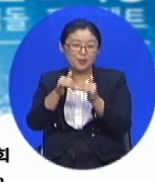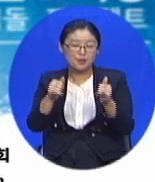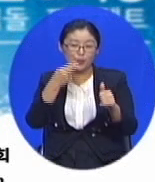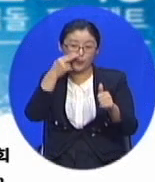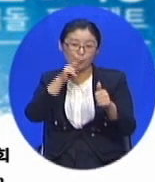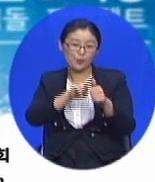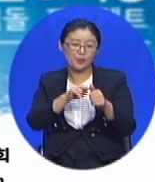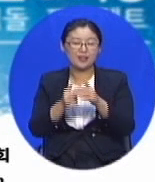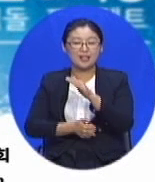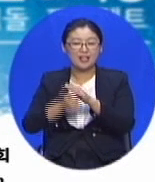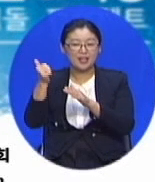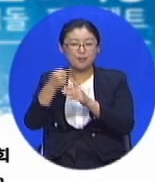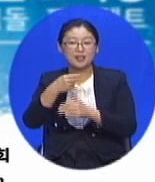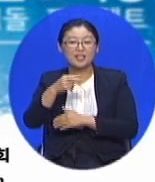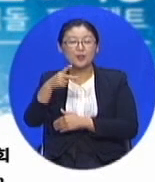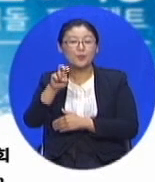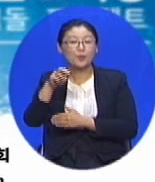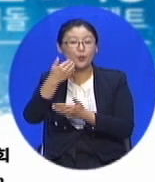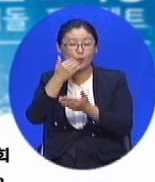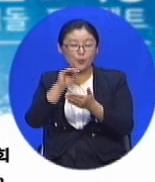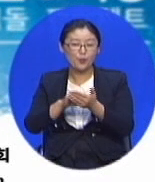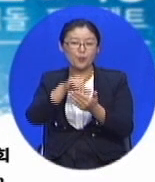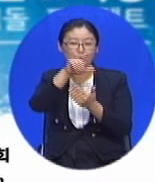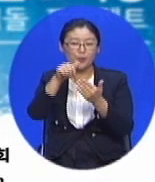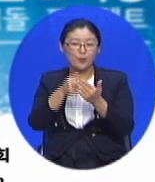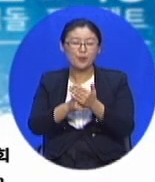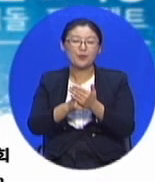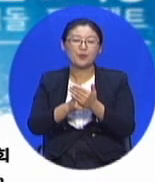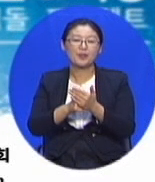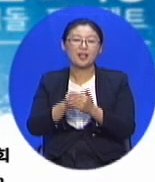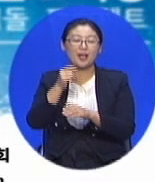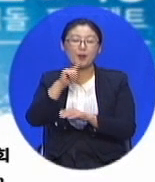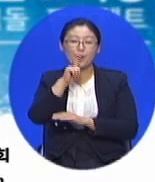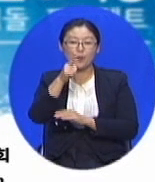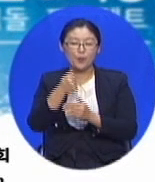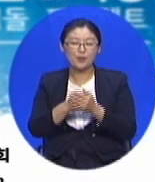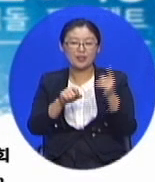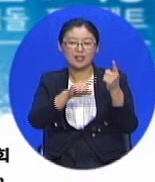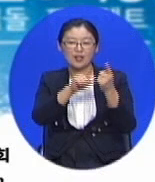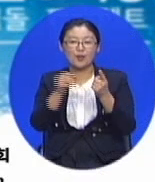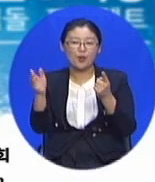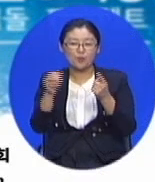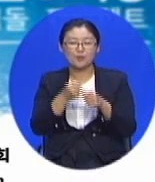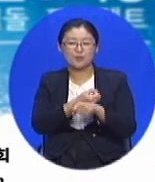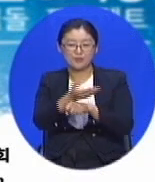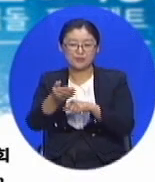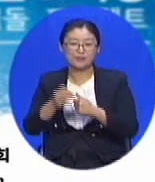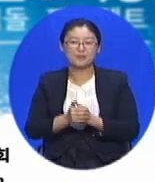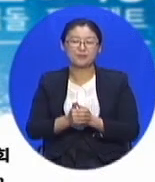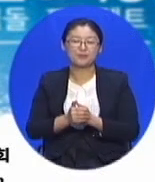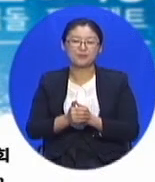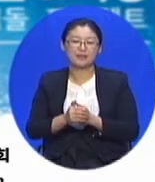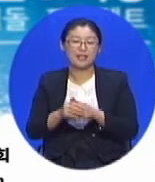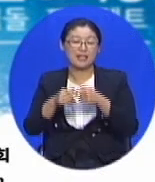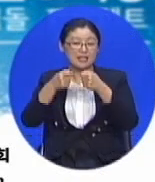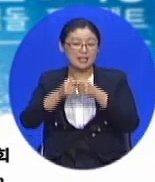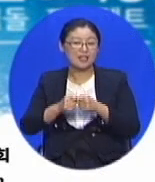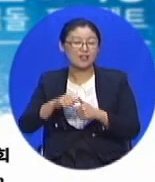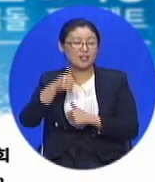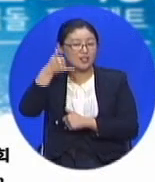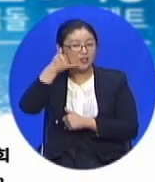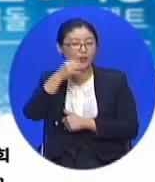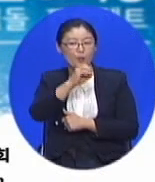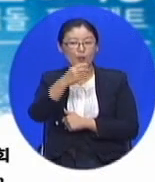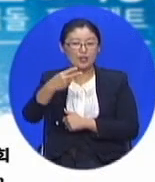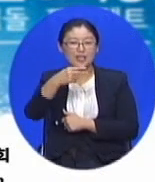도전과 희망 디딤돌 프로젝트의 성과 보고서와 영상을 1월부터 배포합니다. 자세한 내용은 전화